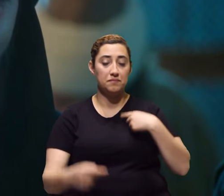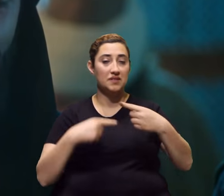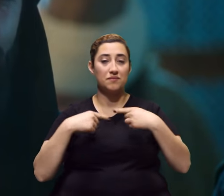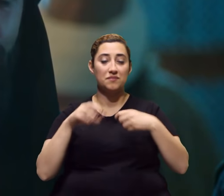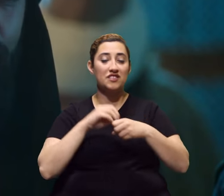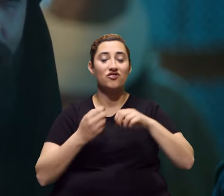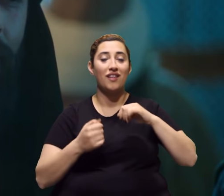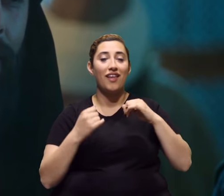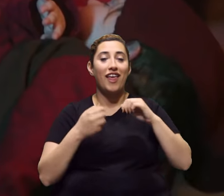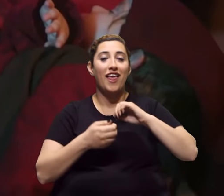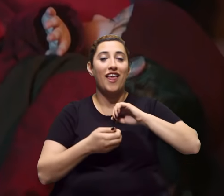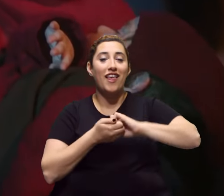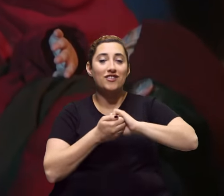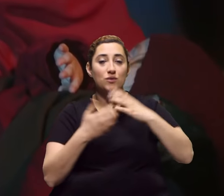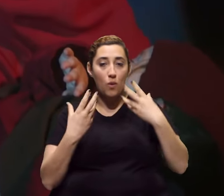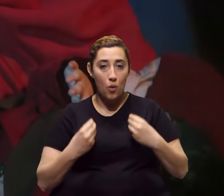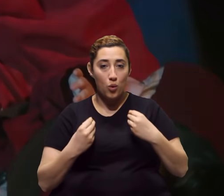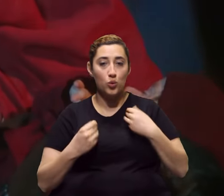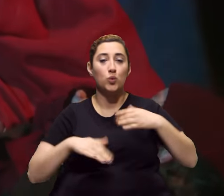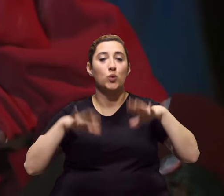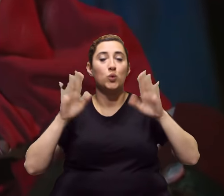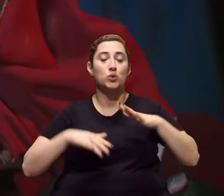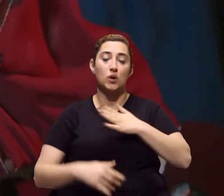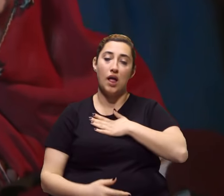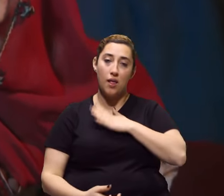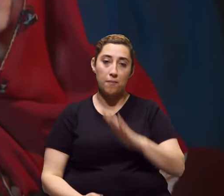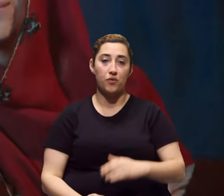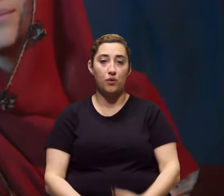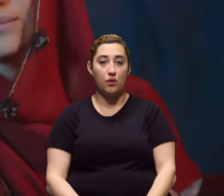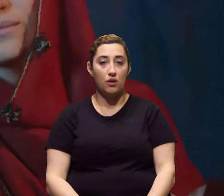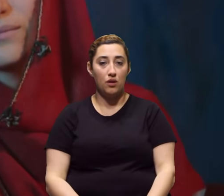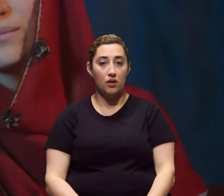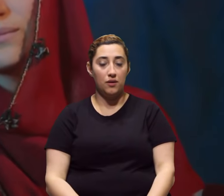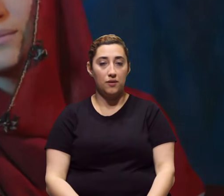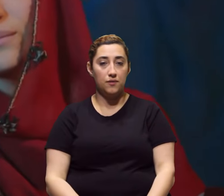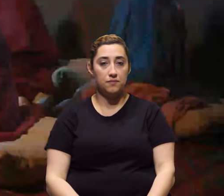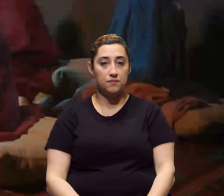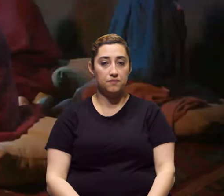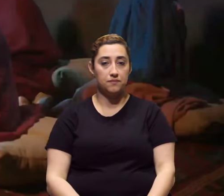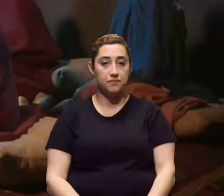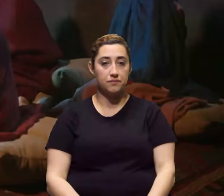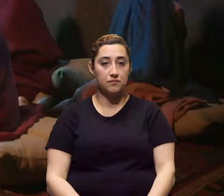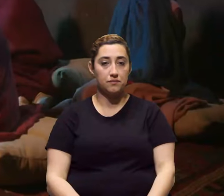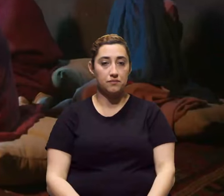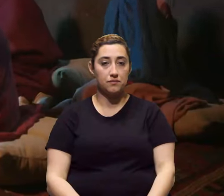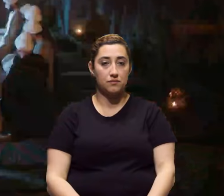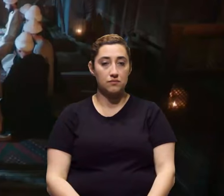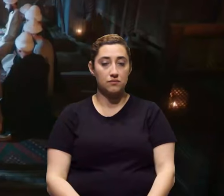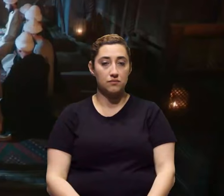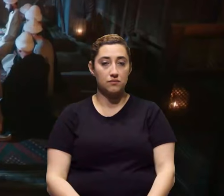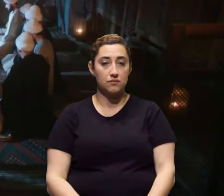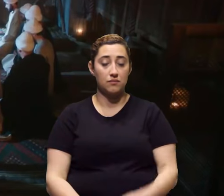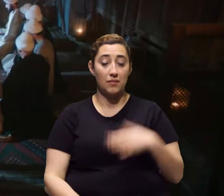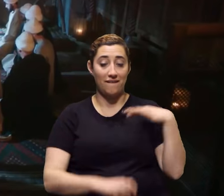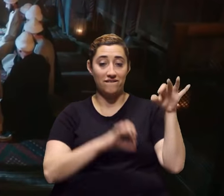Birbirimize eş olduk, uçtuk elhamdülillah. Bacım Sultan kızını kucağında sallayarak kadınlar tarafında